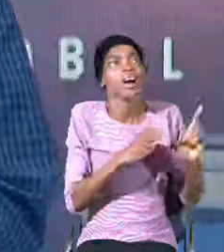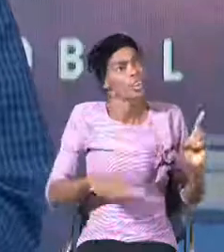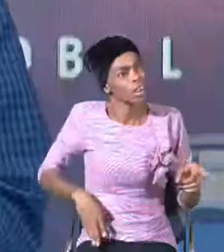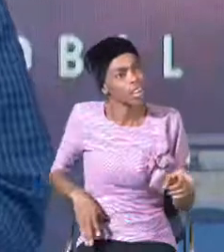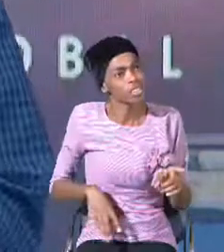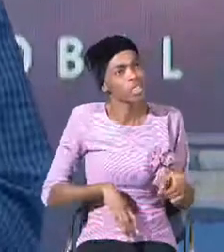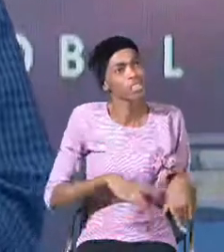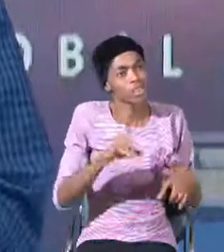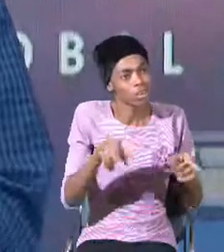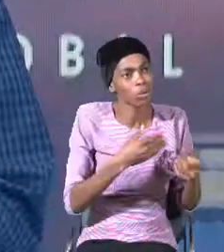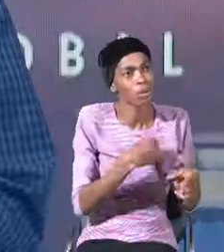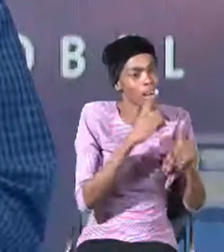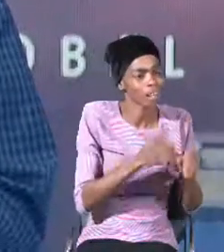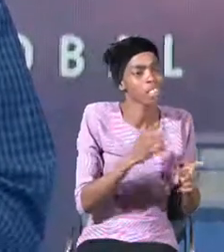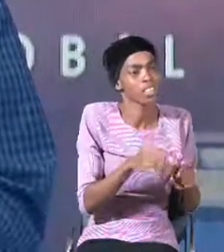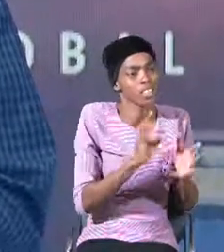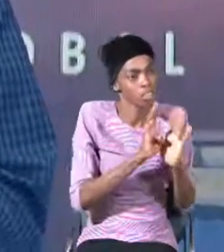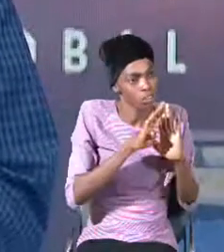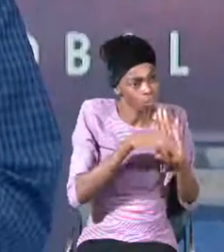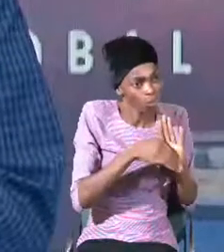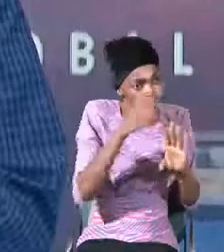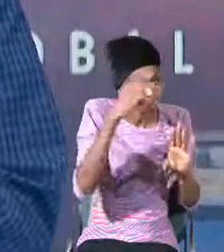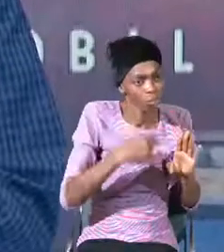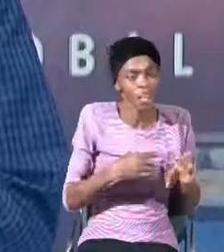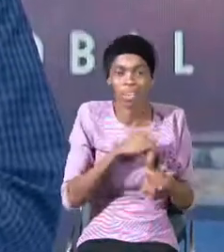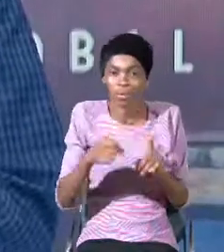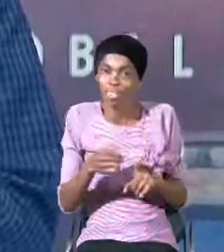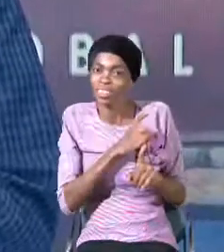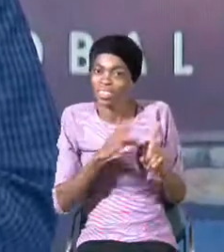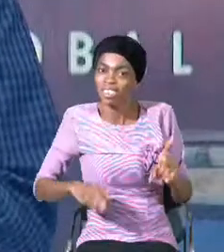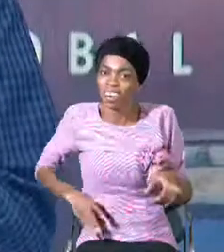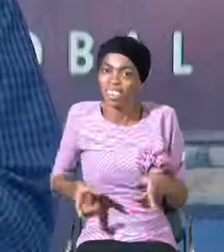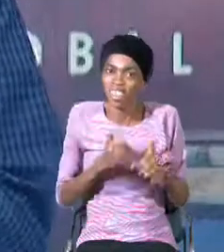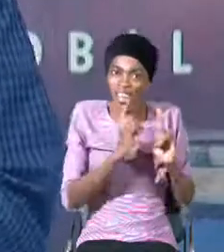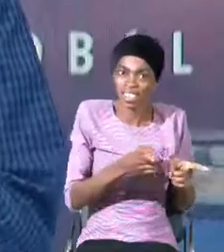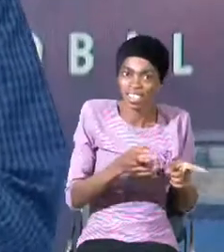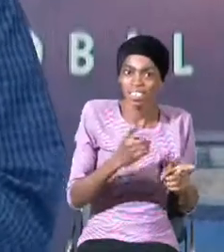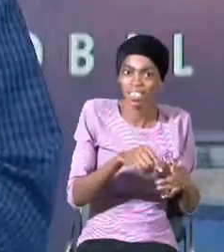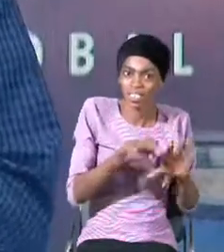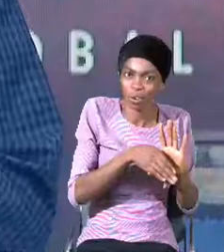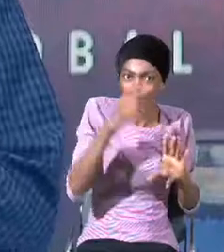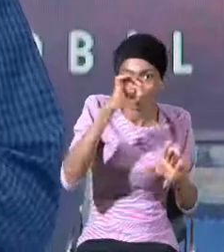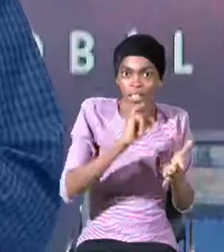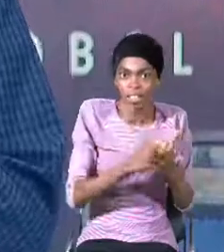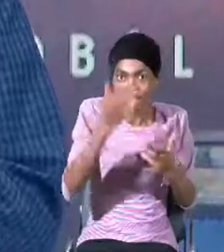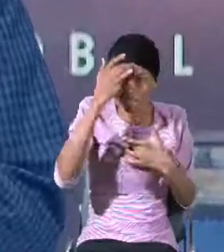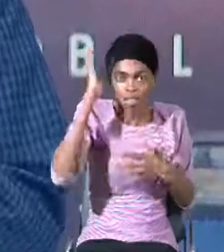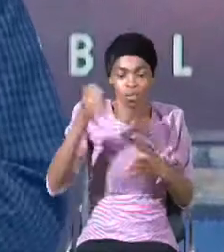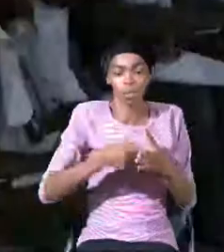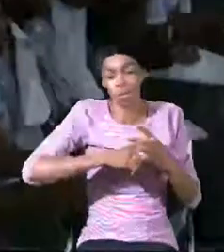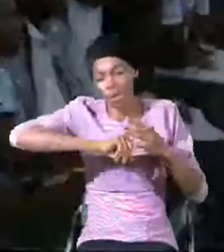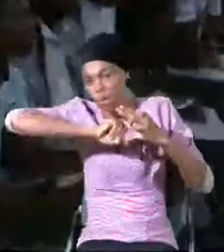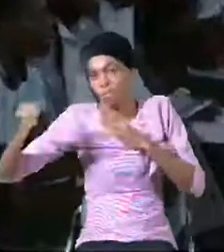Réponds à ma place. Et quand Christ répond à ta place, cette maladie, cette infirmité va fuir au nom